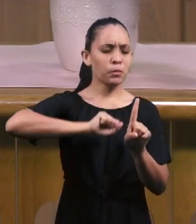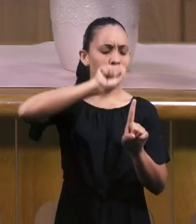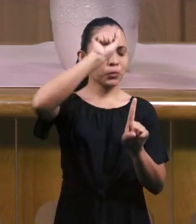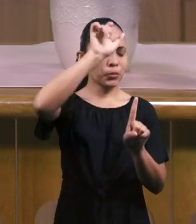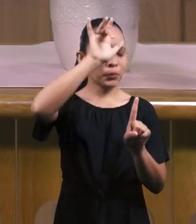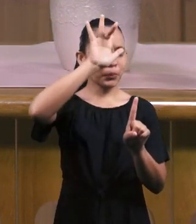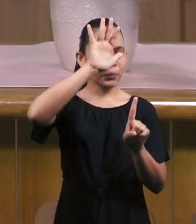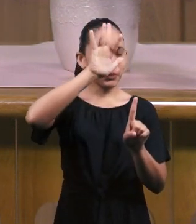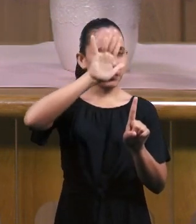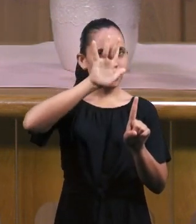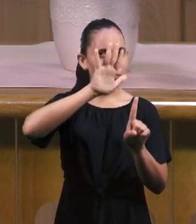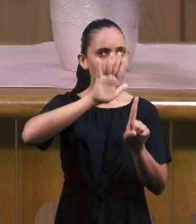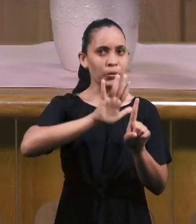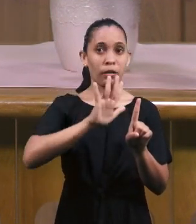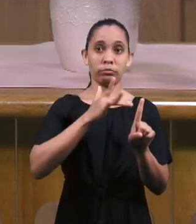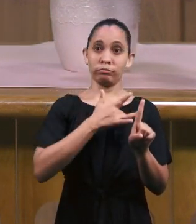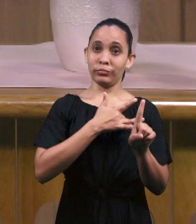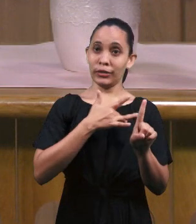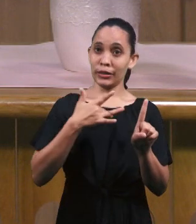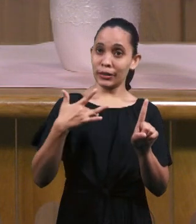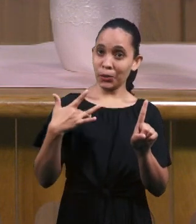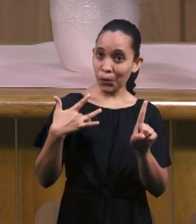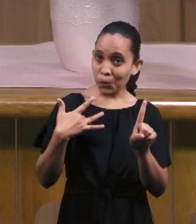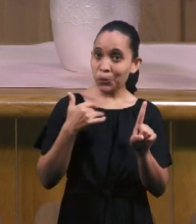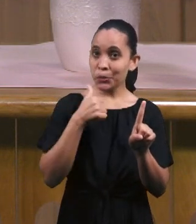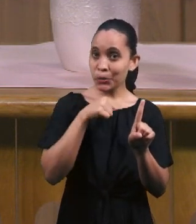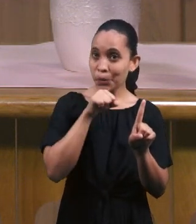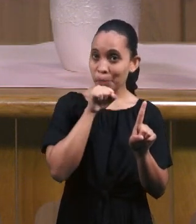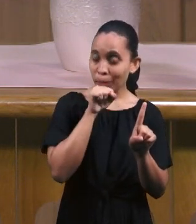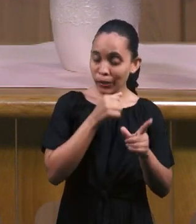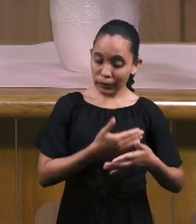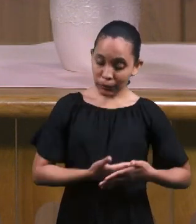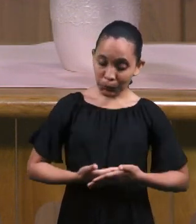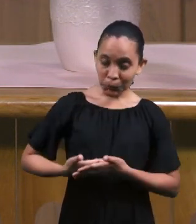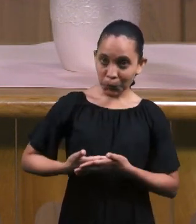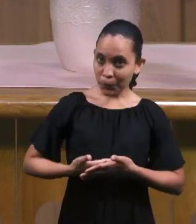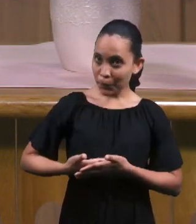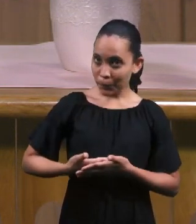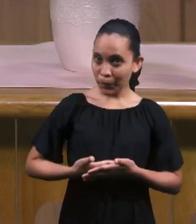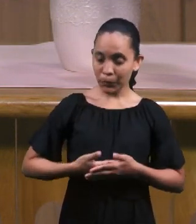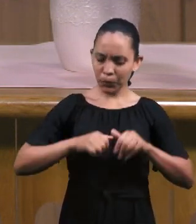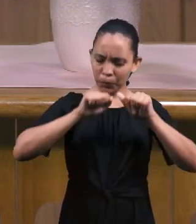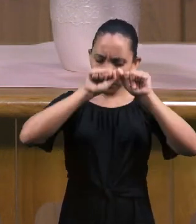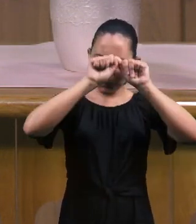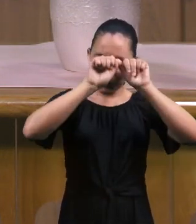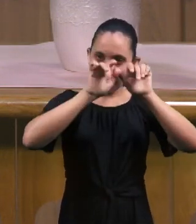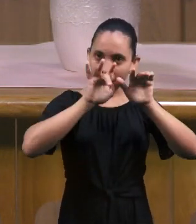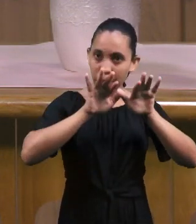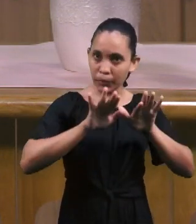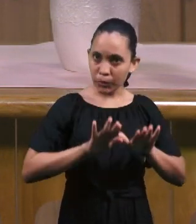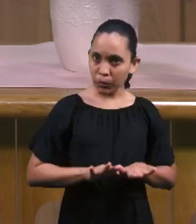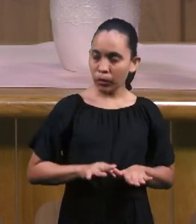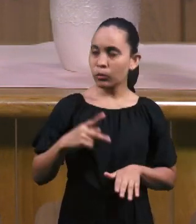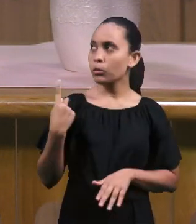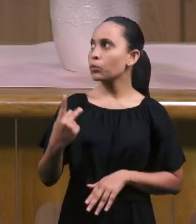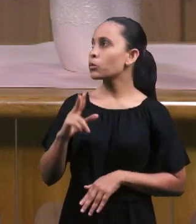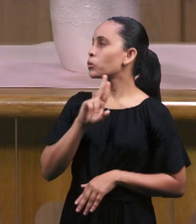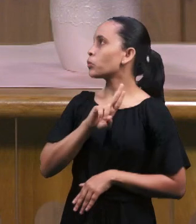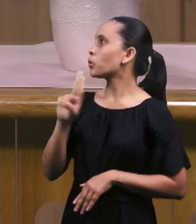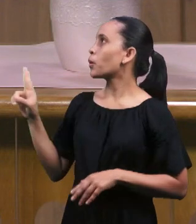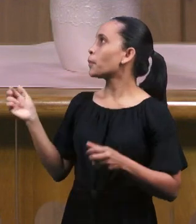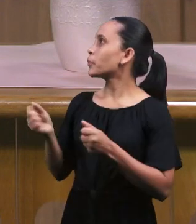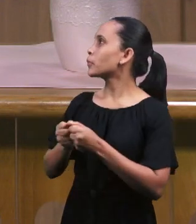que tu bénis, Seigneur, et fais en sorte que la santé de la mère et du bébé soit préservée et que ton nom